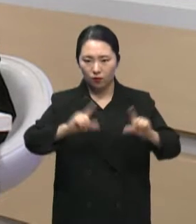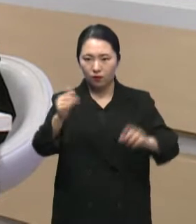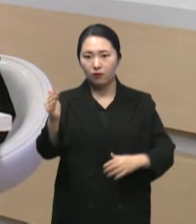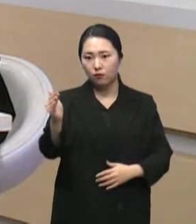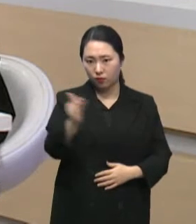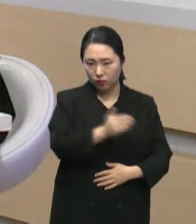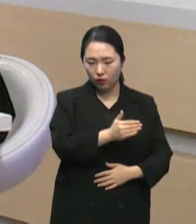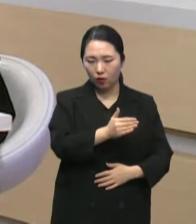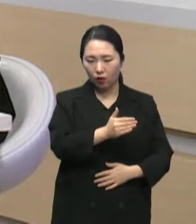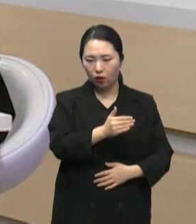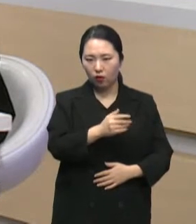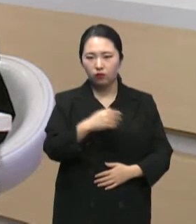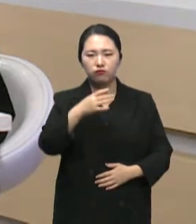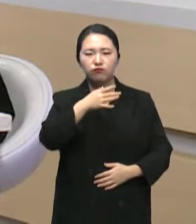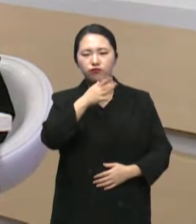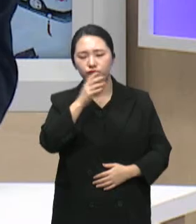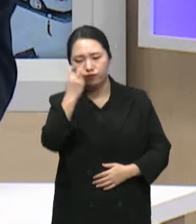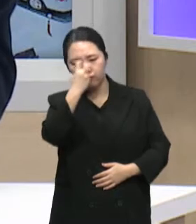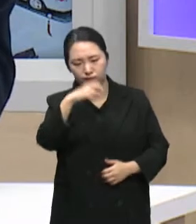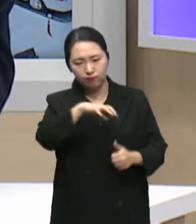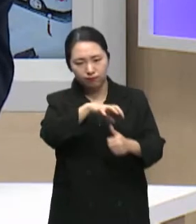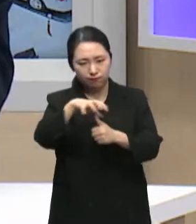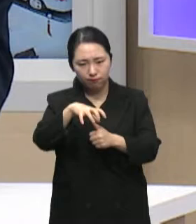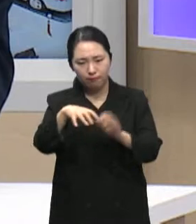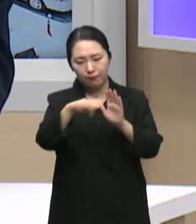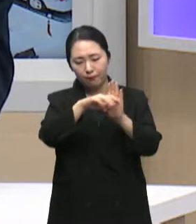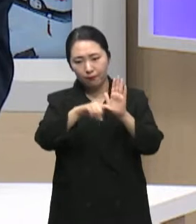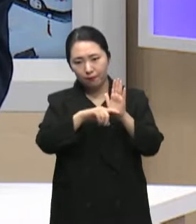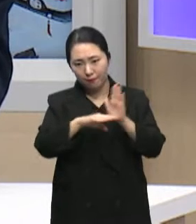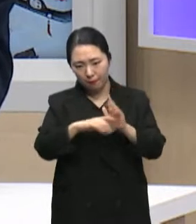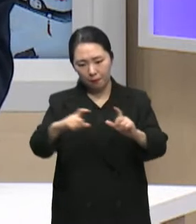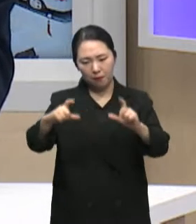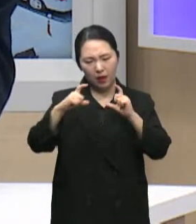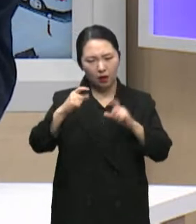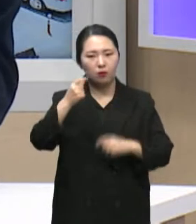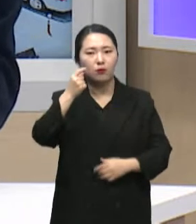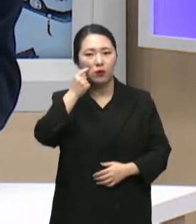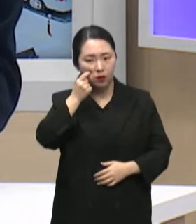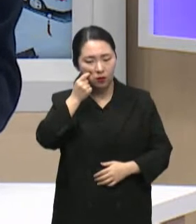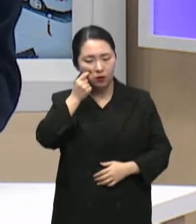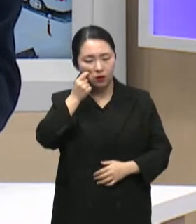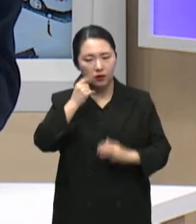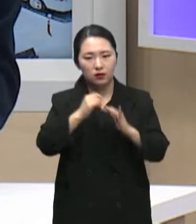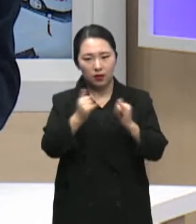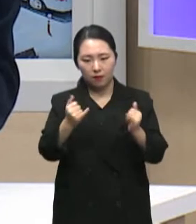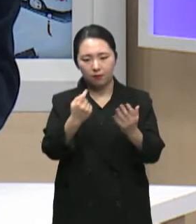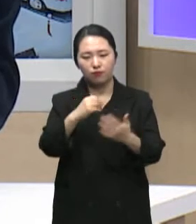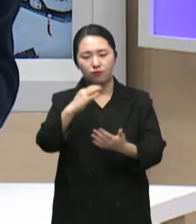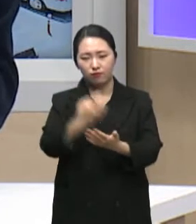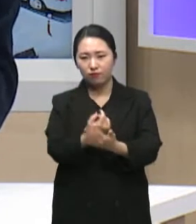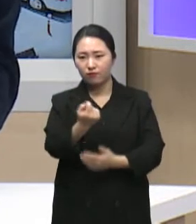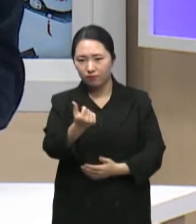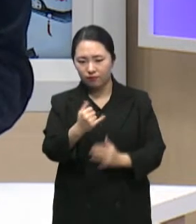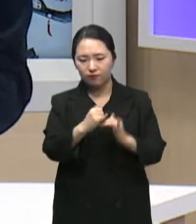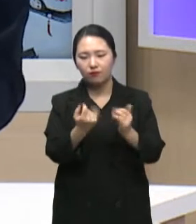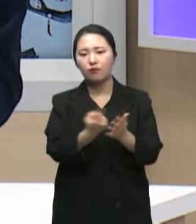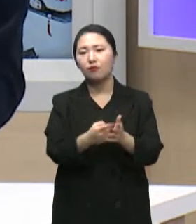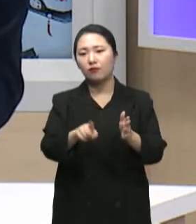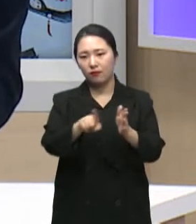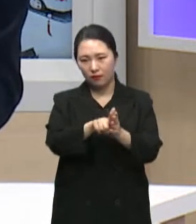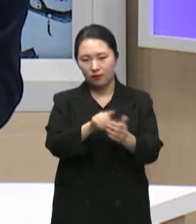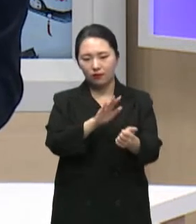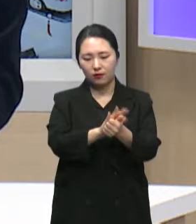장기요양 등급판정 외 저소득 노인들을 위한 성인용 보행기 구입비를 지원합니다